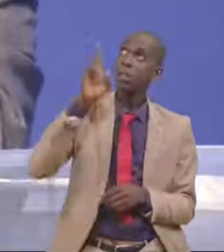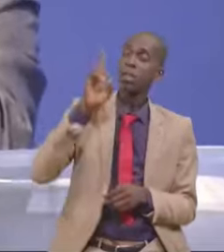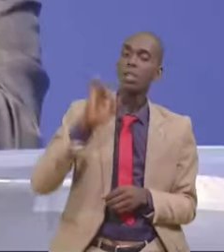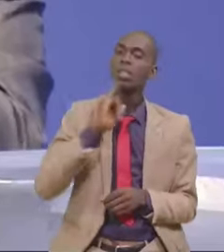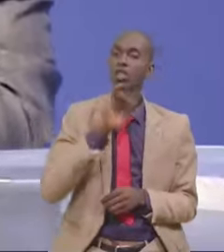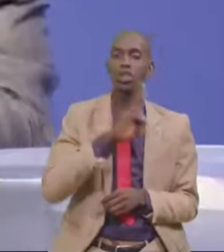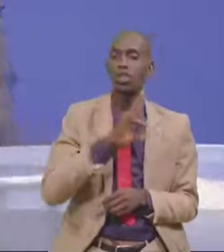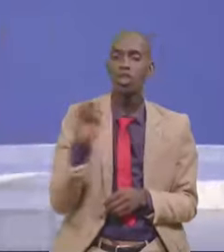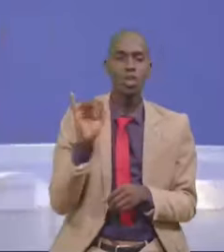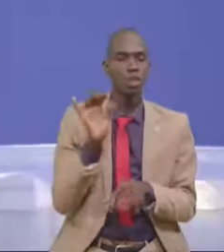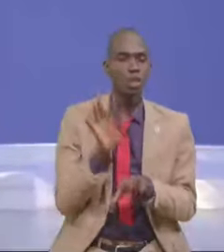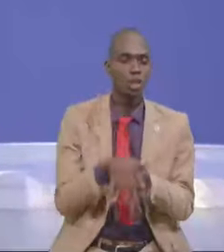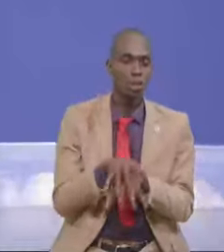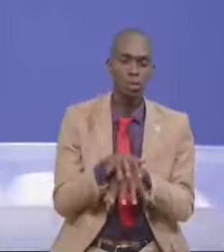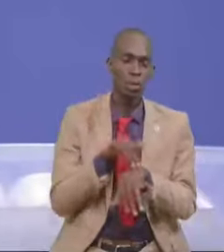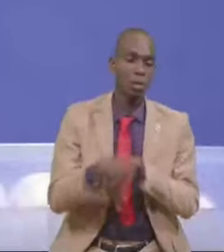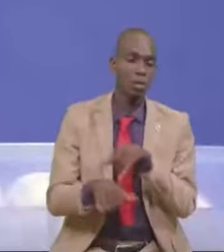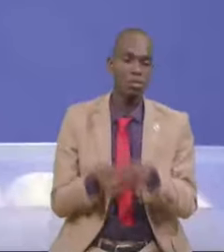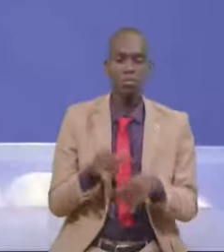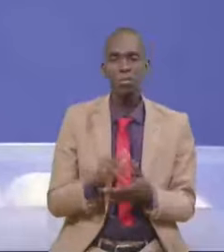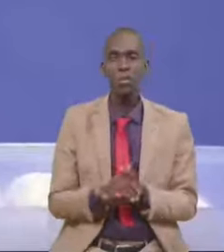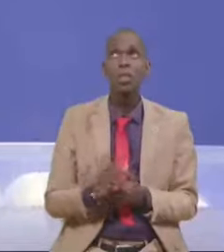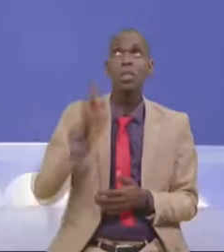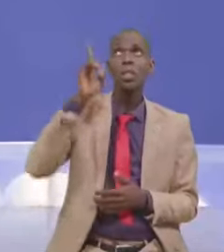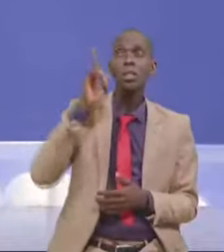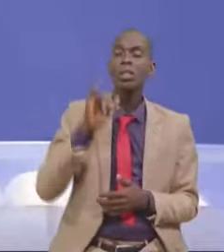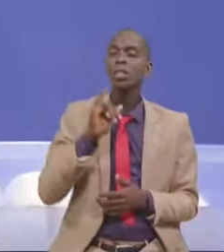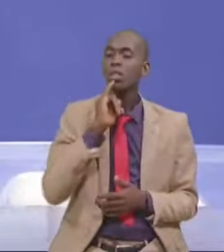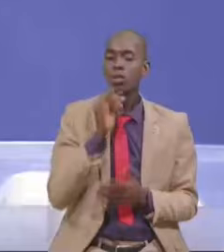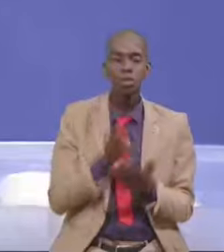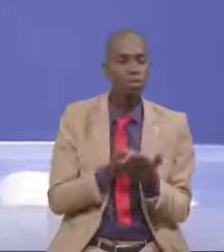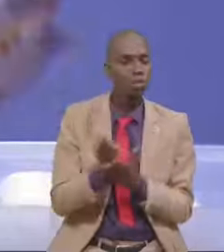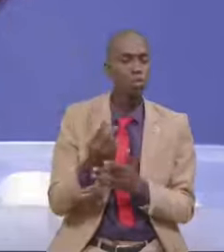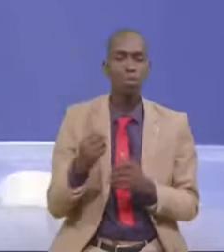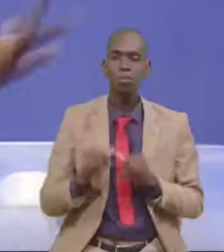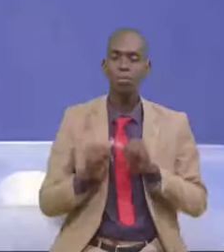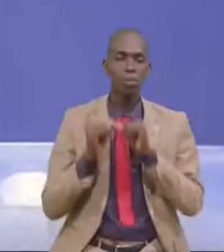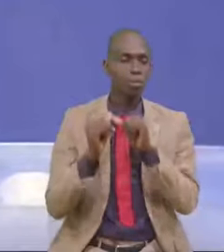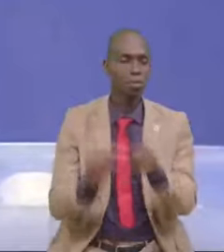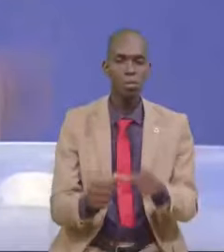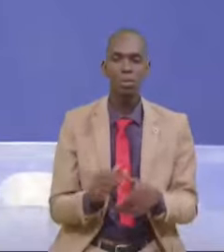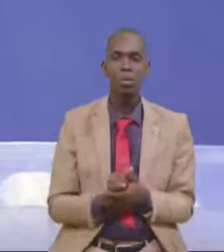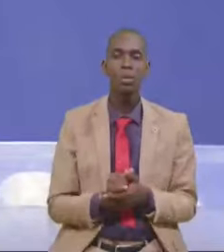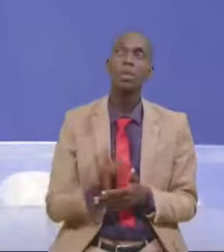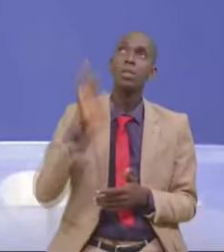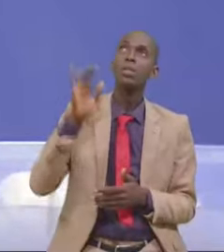tromperie. Sa vérité tient. Sa vérité totale.